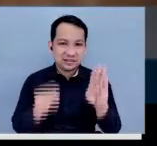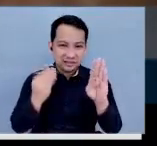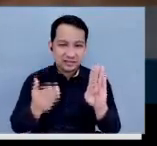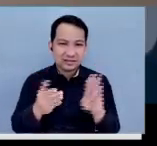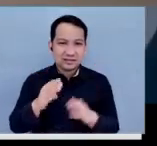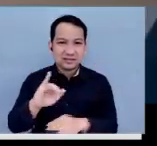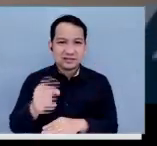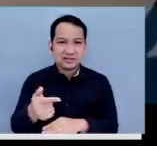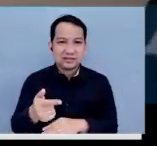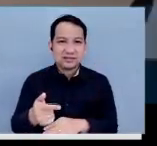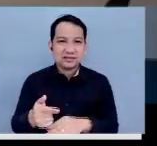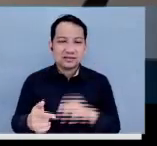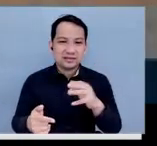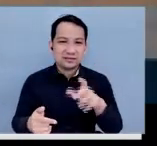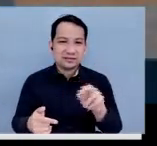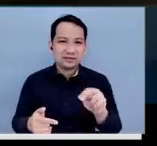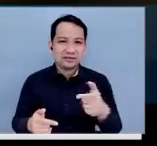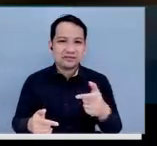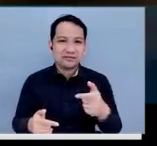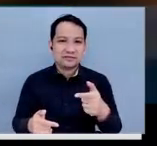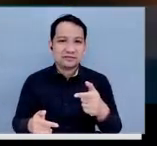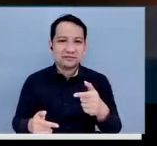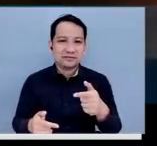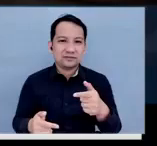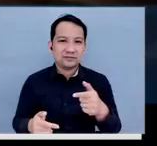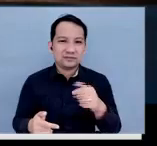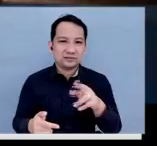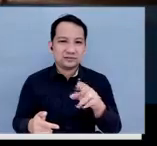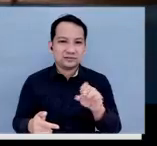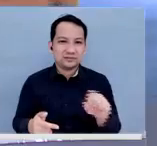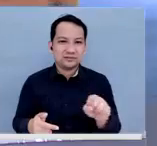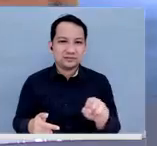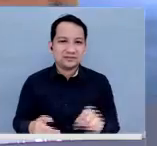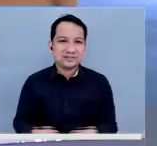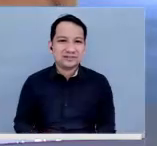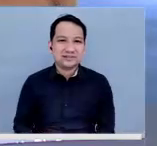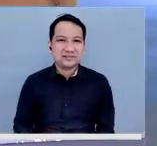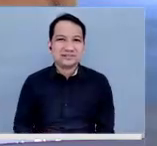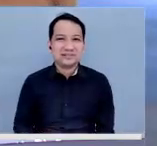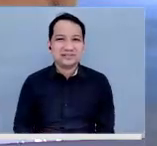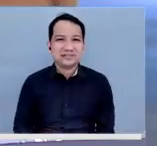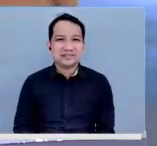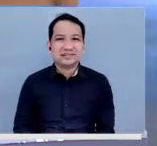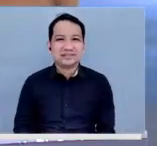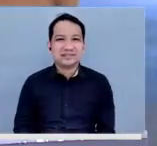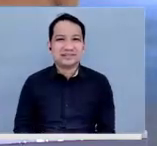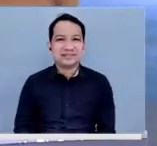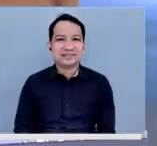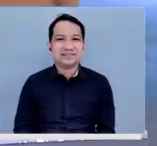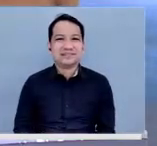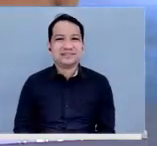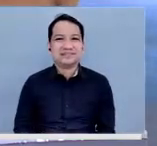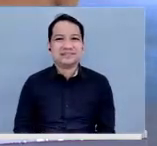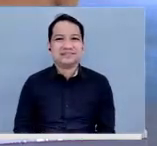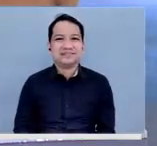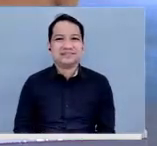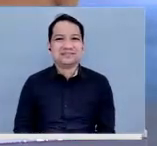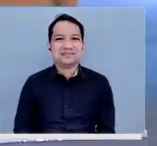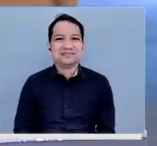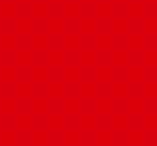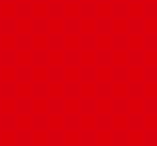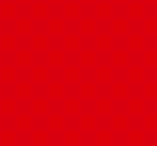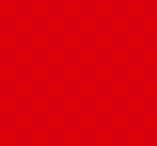Manong Sushi. Tapos ka na magsalita, Manong Sushi. Ako na to eh. Kala ko pa man din, makakain pa akong konti.